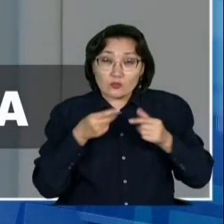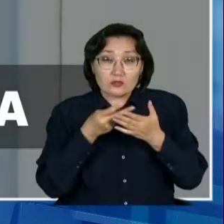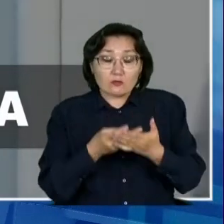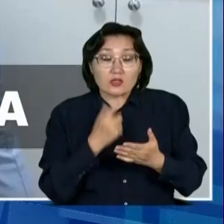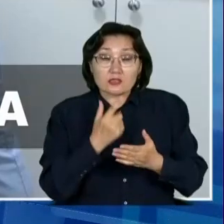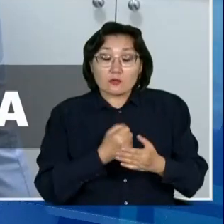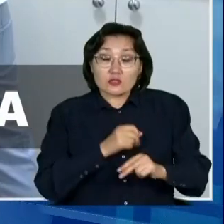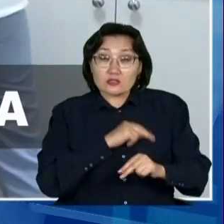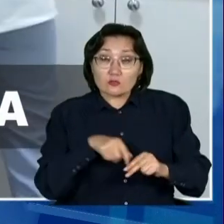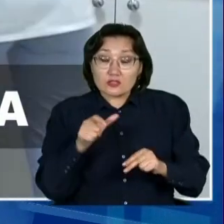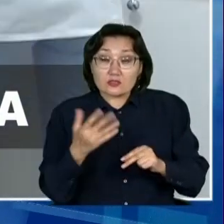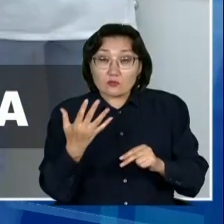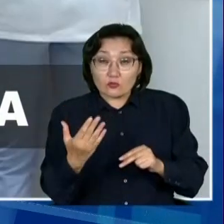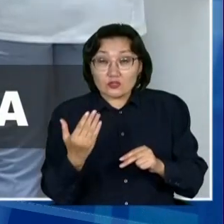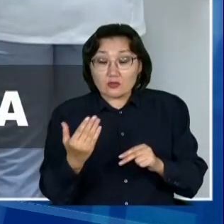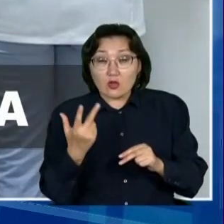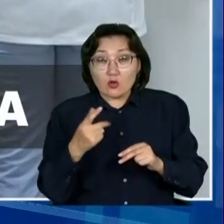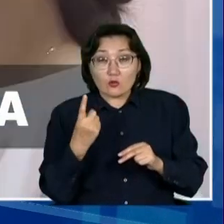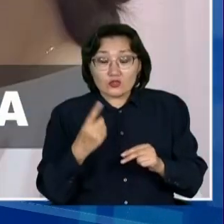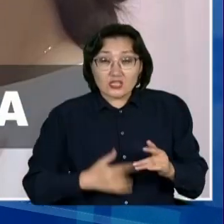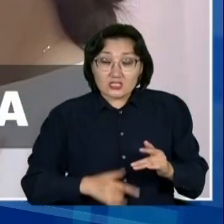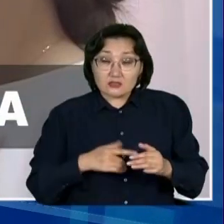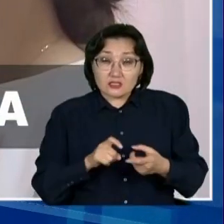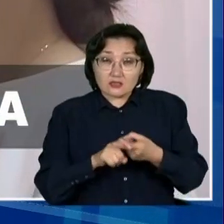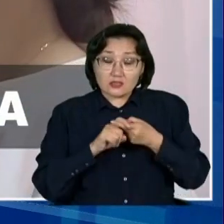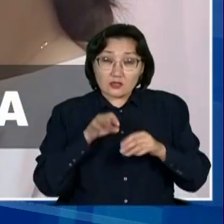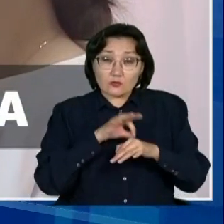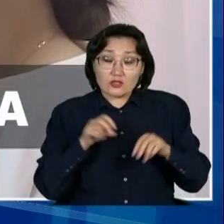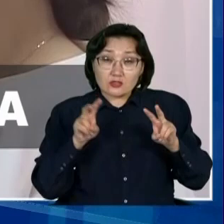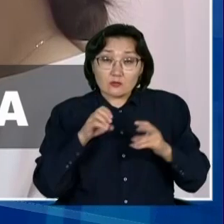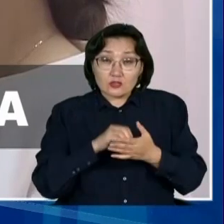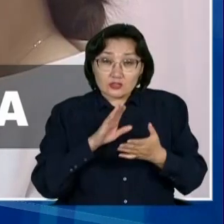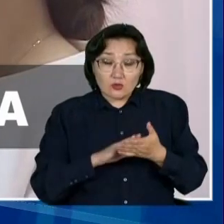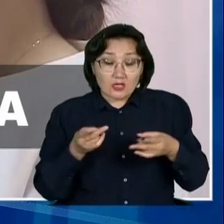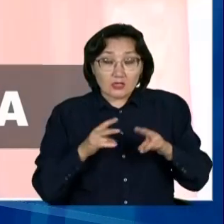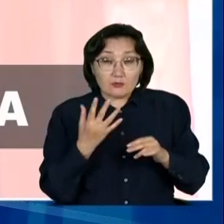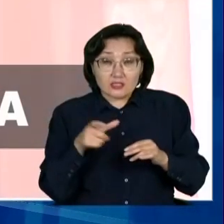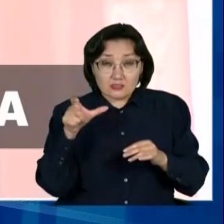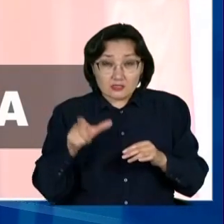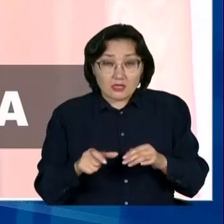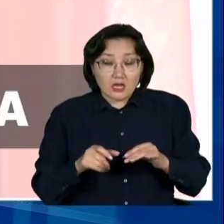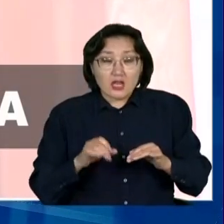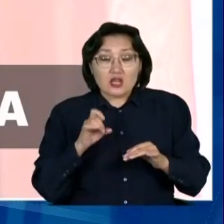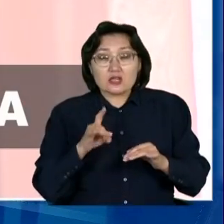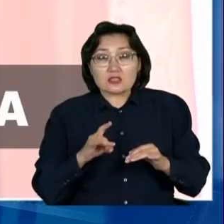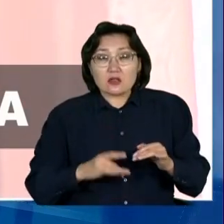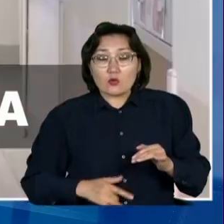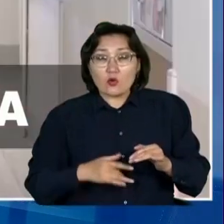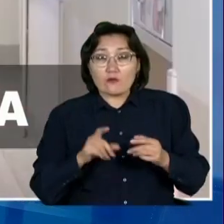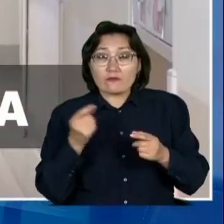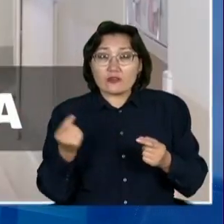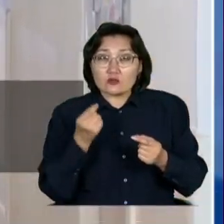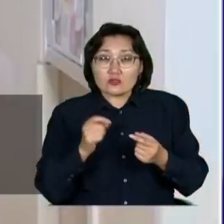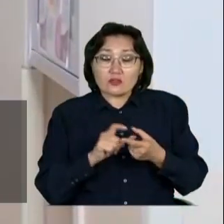ұланда жұмыс істейтін олардың 31-іне ішек инфекциясы диагнозы қойылса, қалған 5-еуі жіті респираторлық вирустық